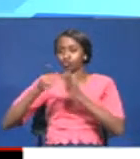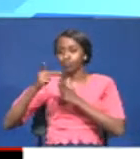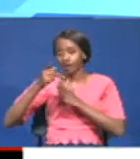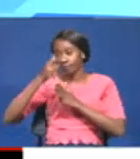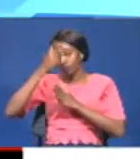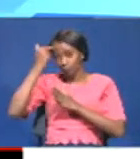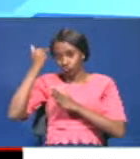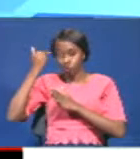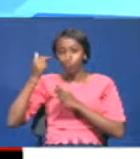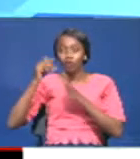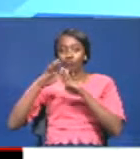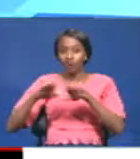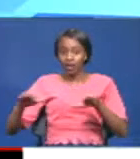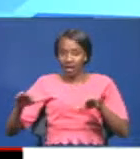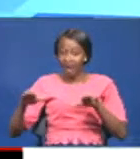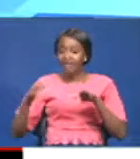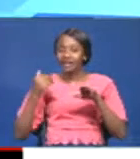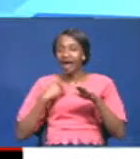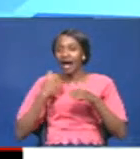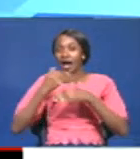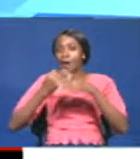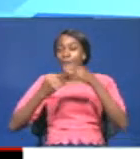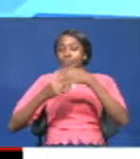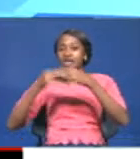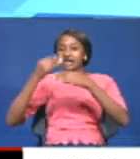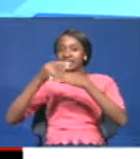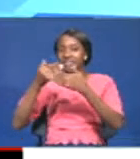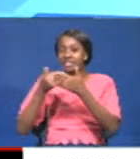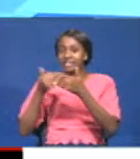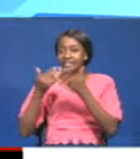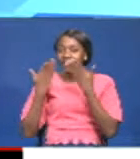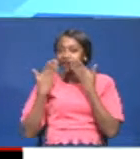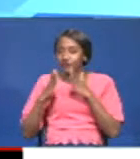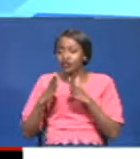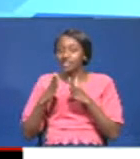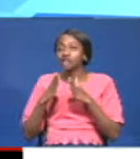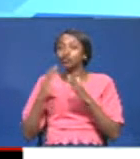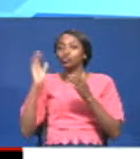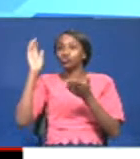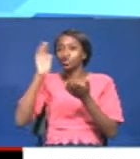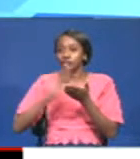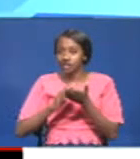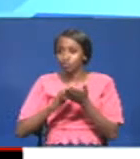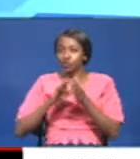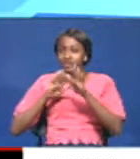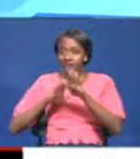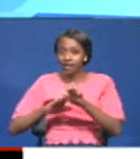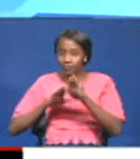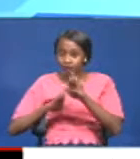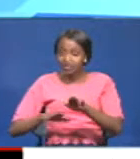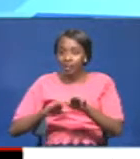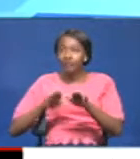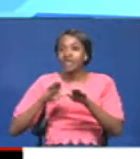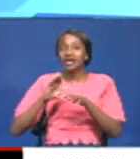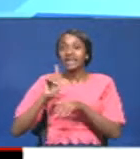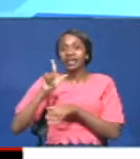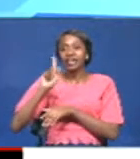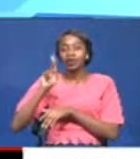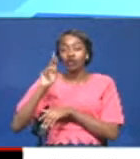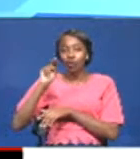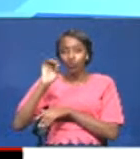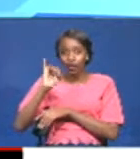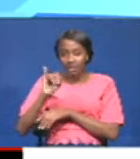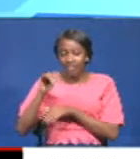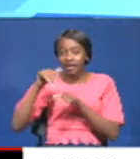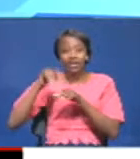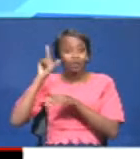ambayo ujenzi wake unakaribia kukamilika inatarajiwa kupunguza msongamano wa magari kwenye kivukio cha Likoni kuelekea pwani ya kusini.